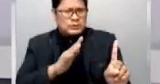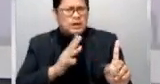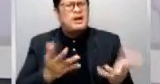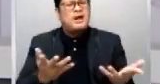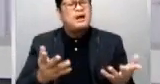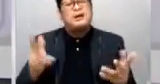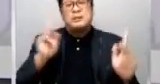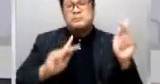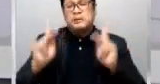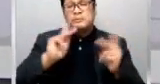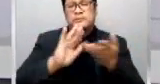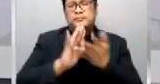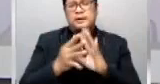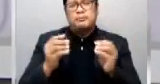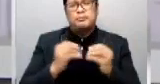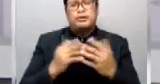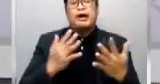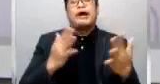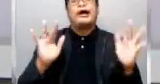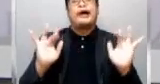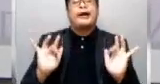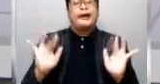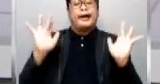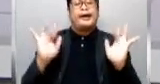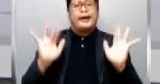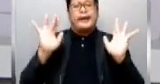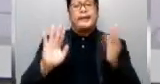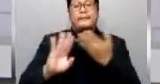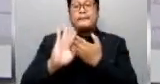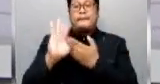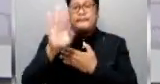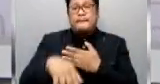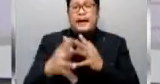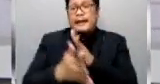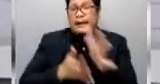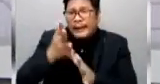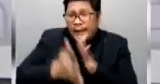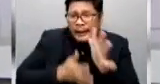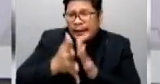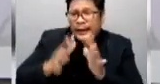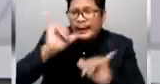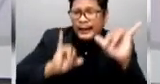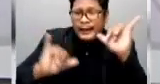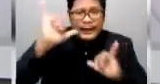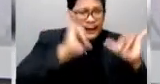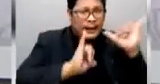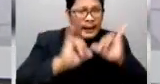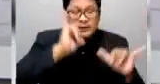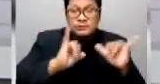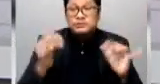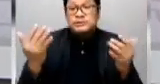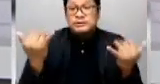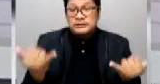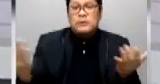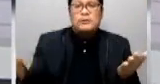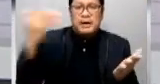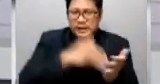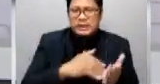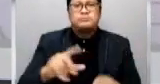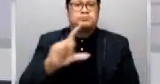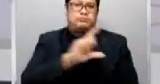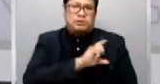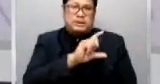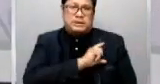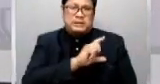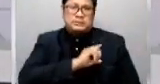mga Pinoy at balik party at inuman na naman. Kaya balak nilang ibalik ang pulisya at militar sa